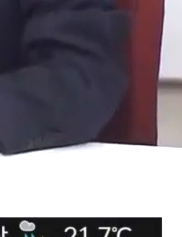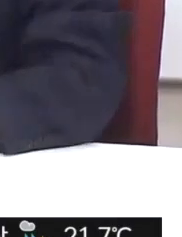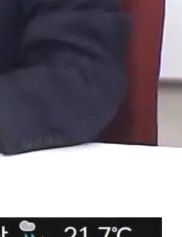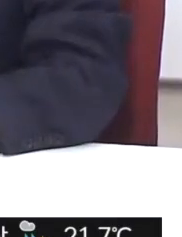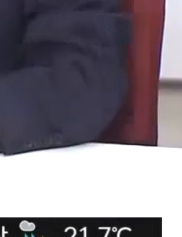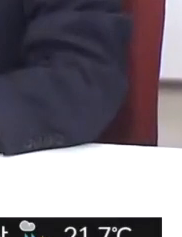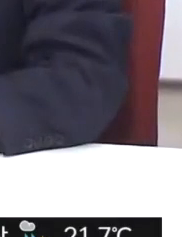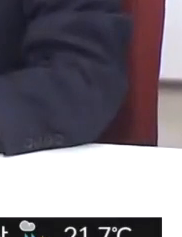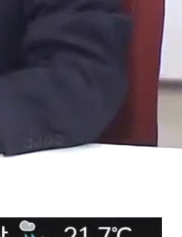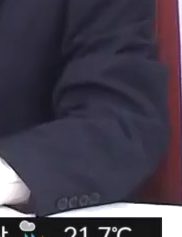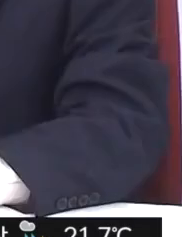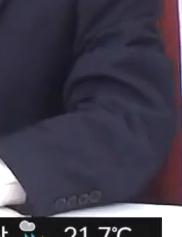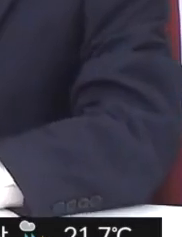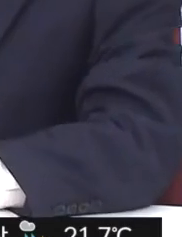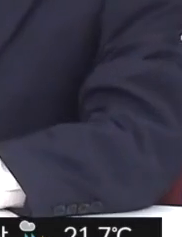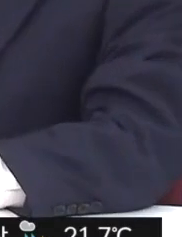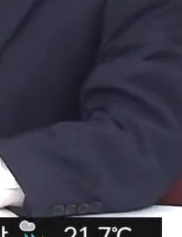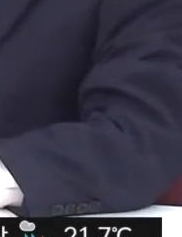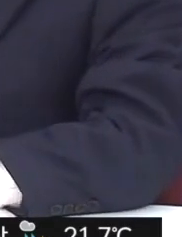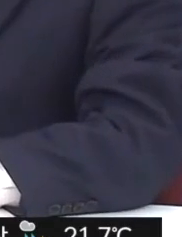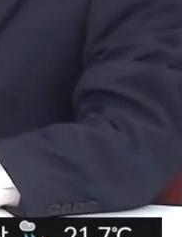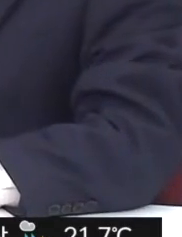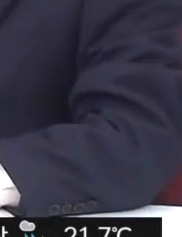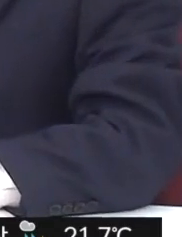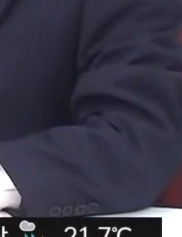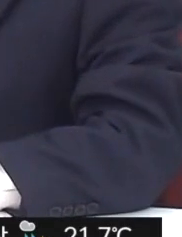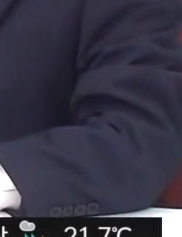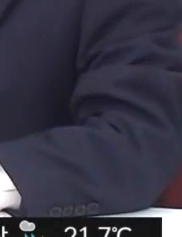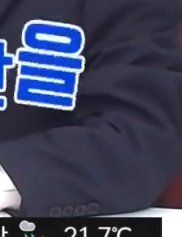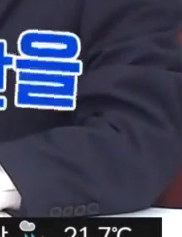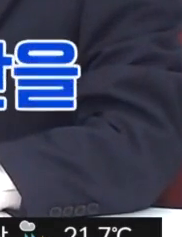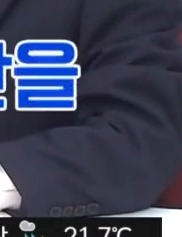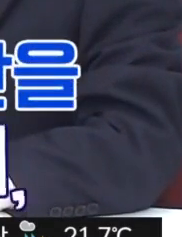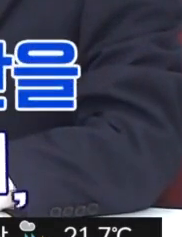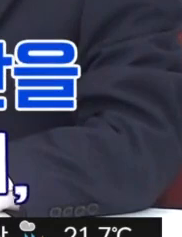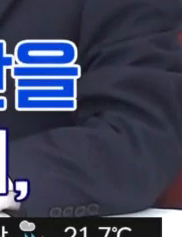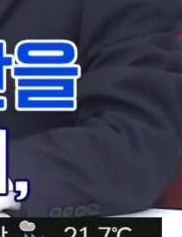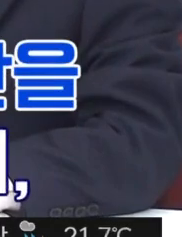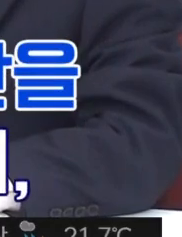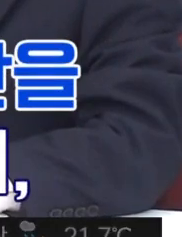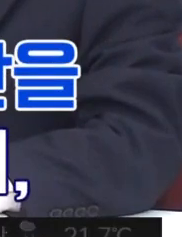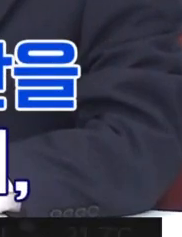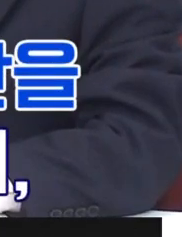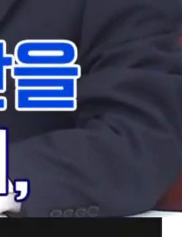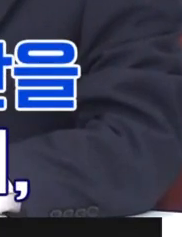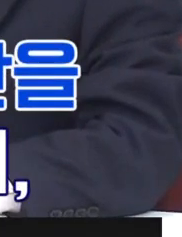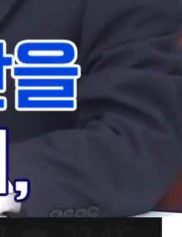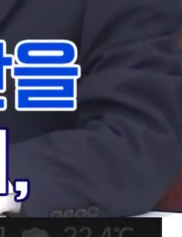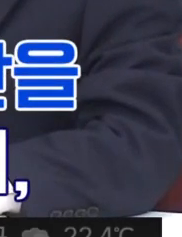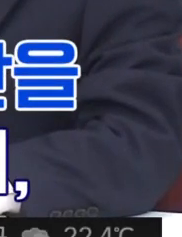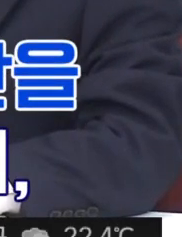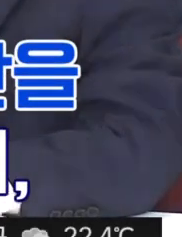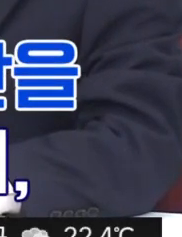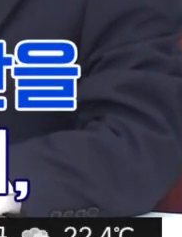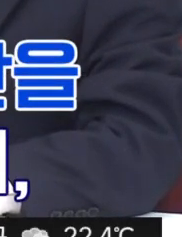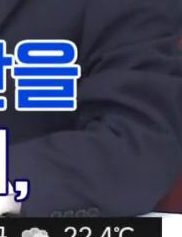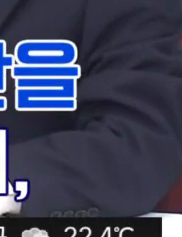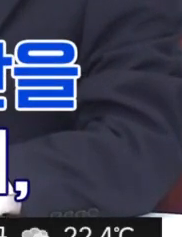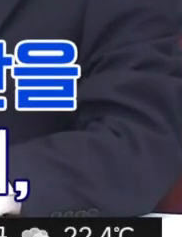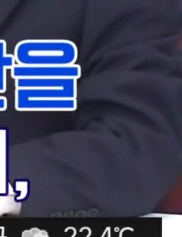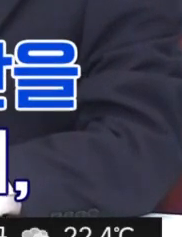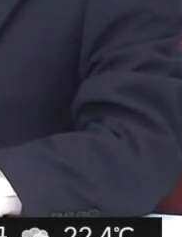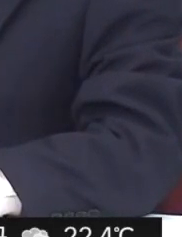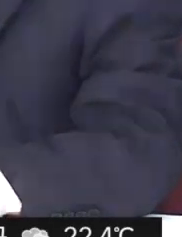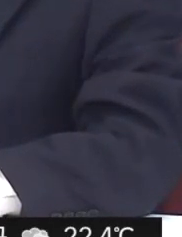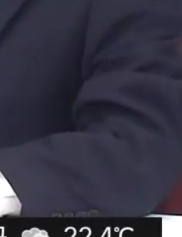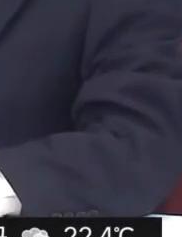잘 처리되길 바랍니다. 근데 이번에 보니까 예산안에서 우리 서민들용 영구 임대주택 예산을 5조 6천억이나